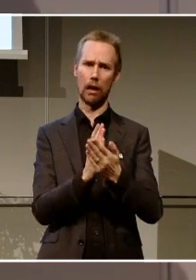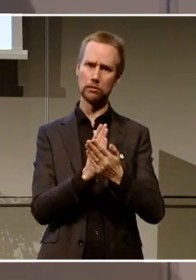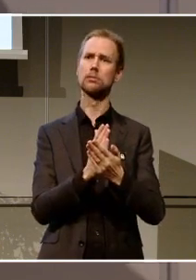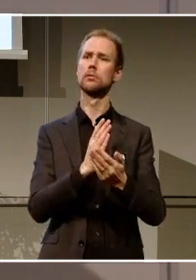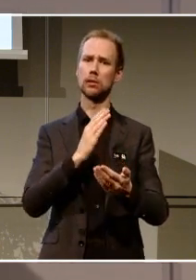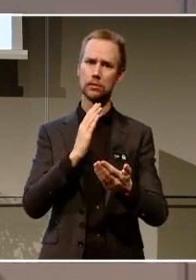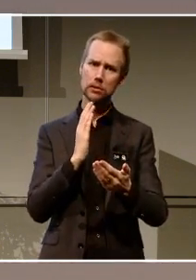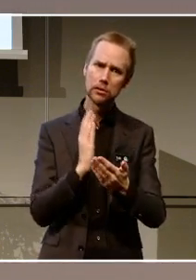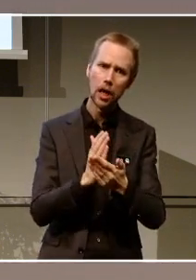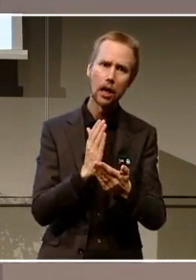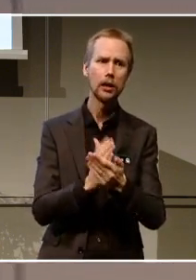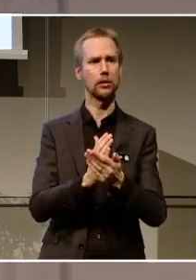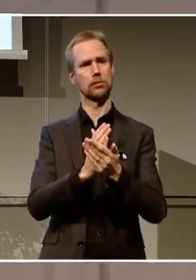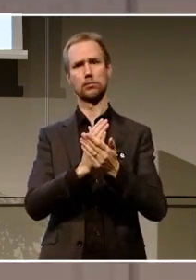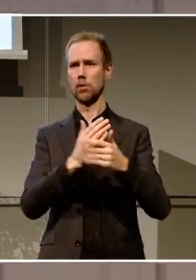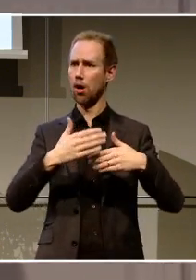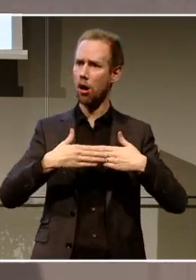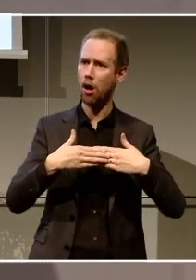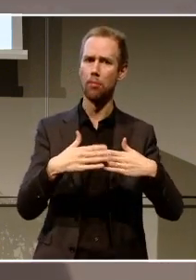Och alla de här värdena som ni kan.